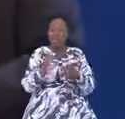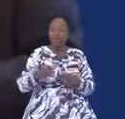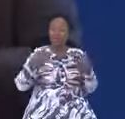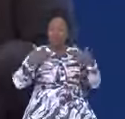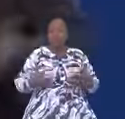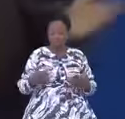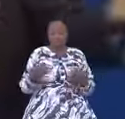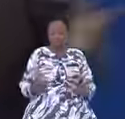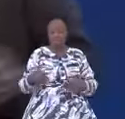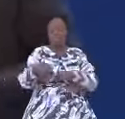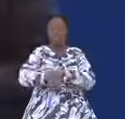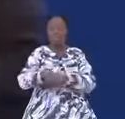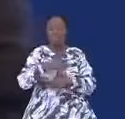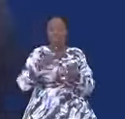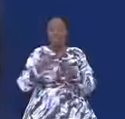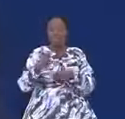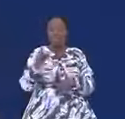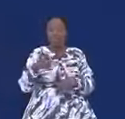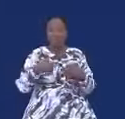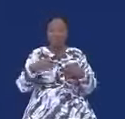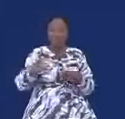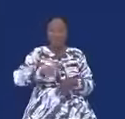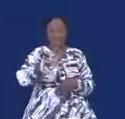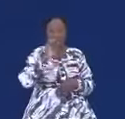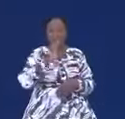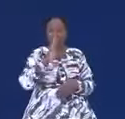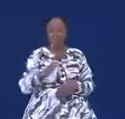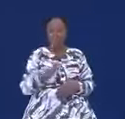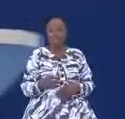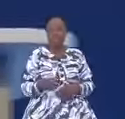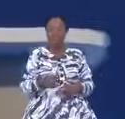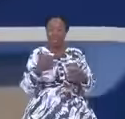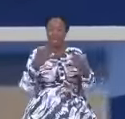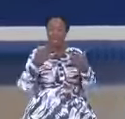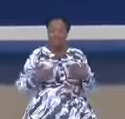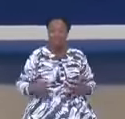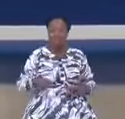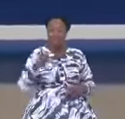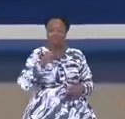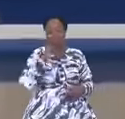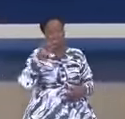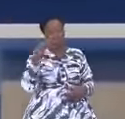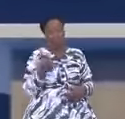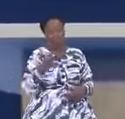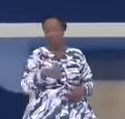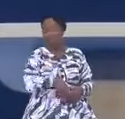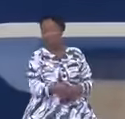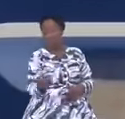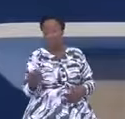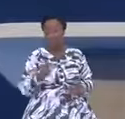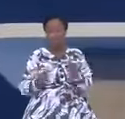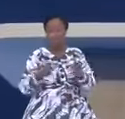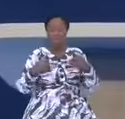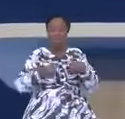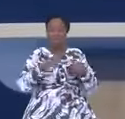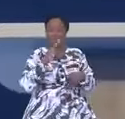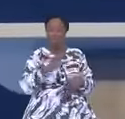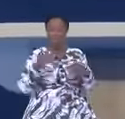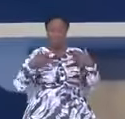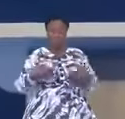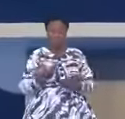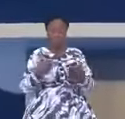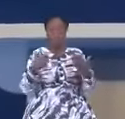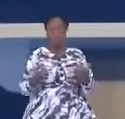se seraient découragés tu n'es pas seul les autorités de courage et mais dans le découragement